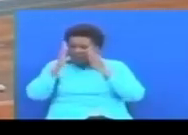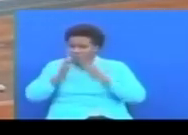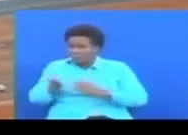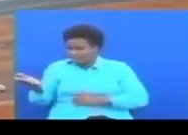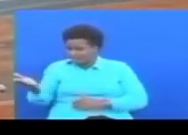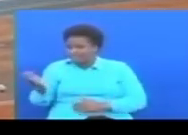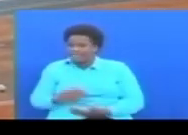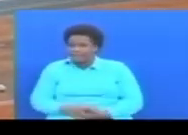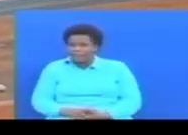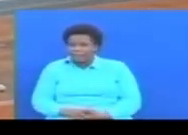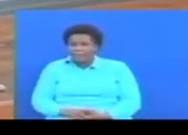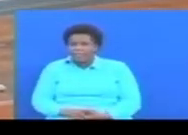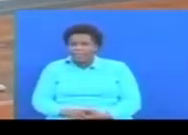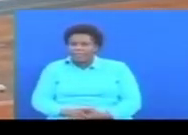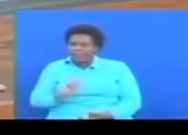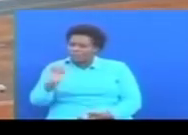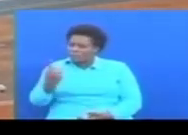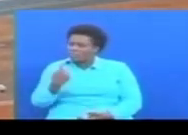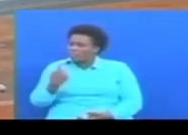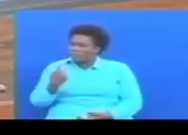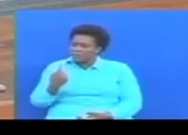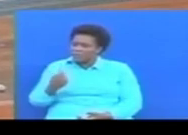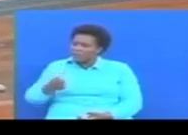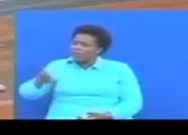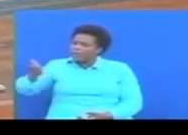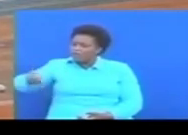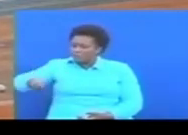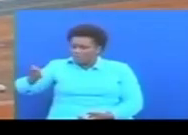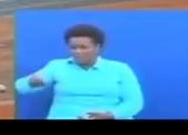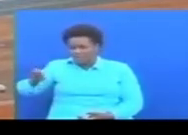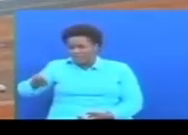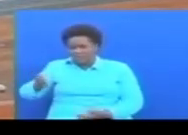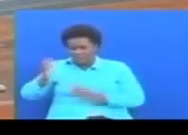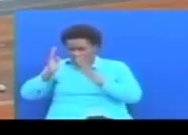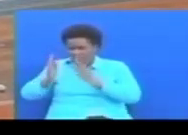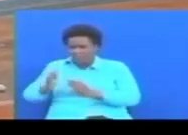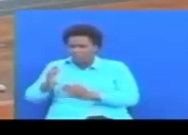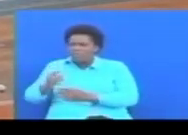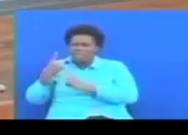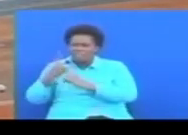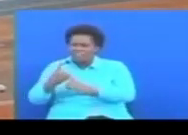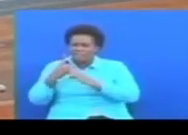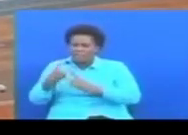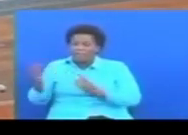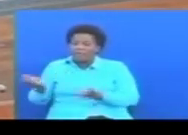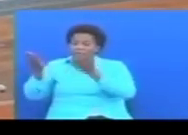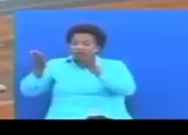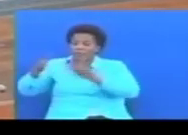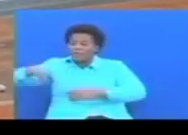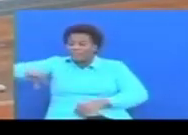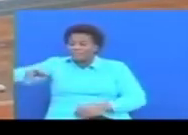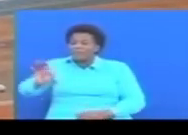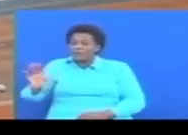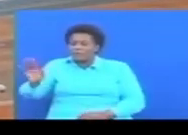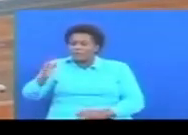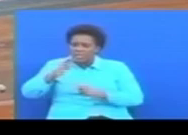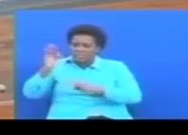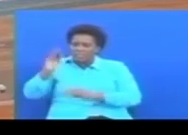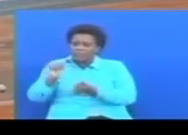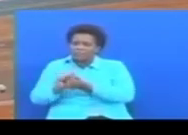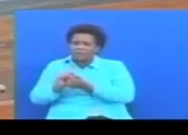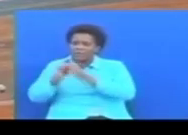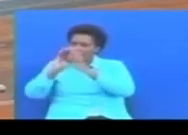Kwanza Mheshimiwa Spika, nimpongeze Mheshimiwa Njeza kwa kufuatia maendeleo ya jimbo lake na hususan mambo ya miundombinu.